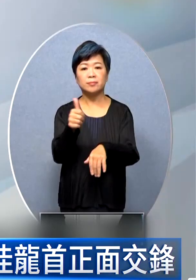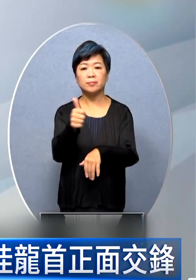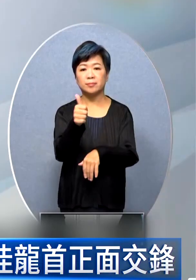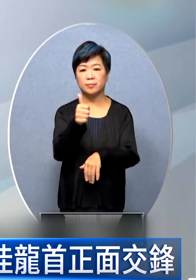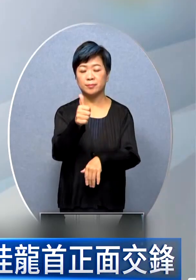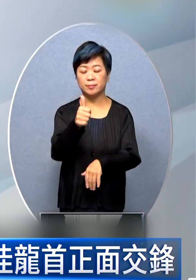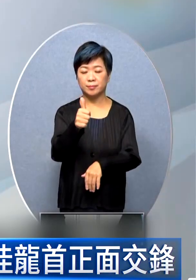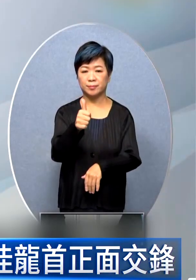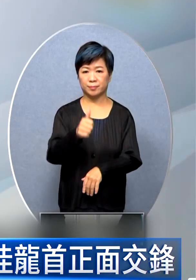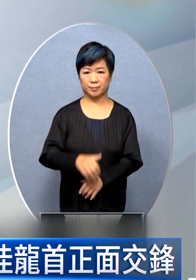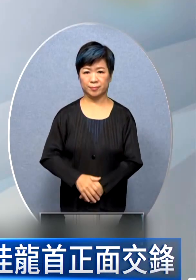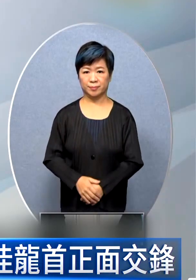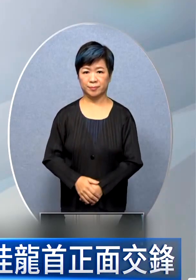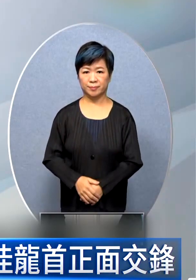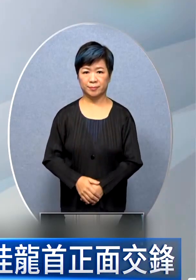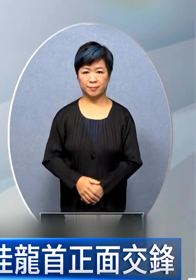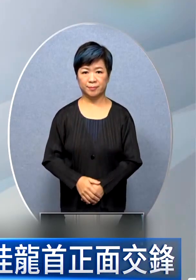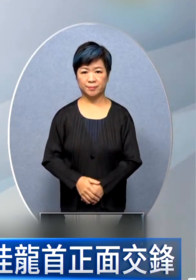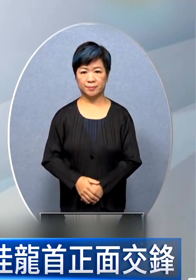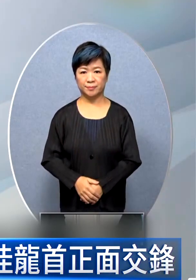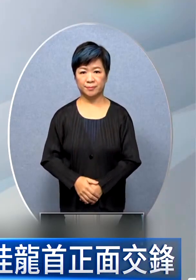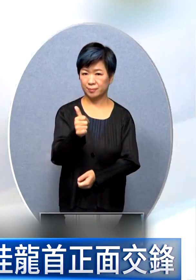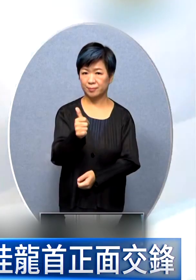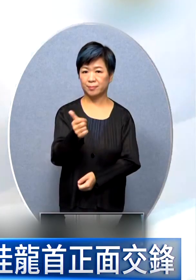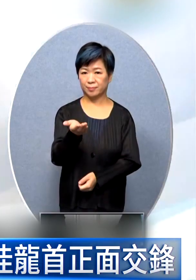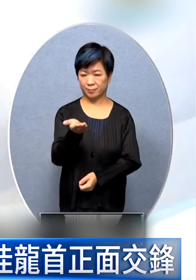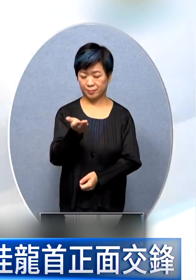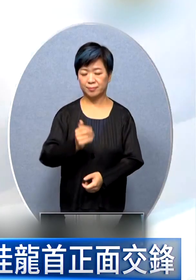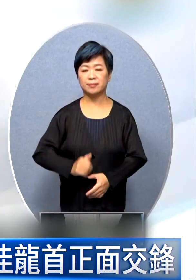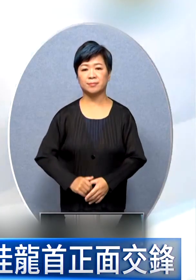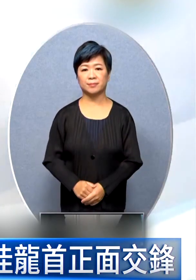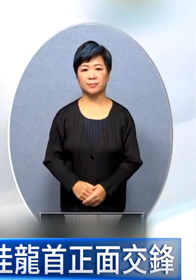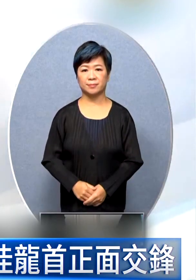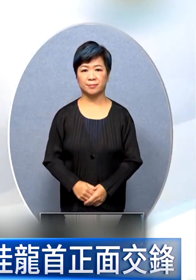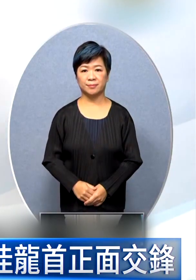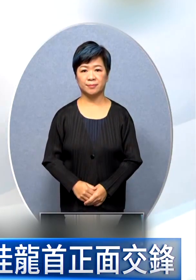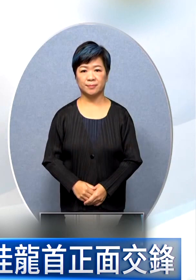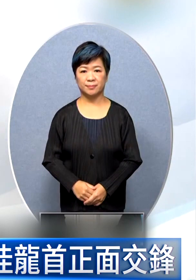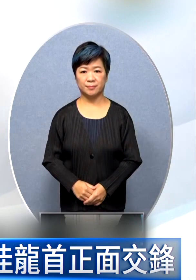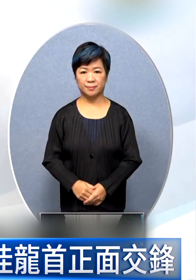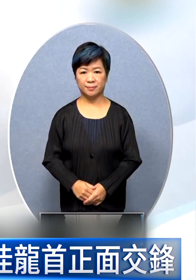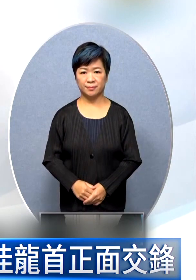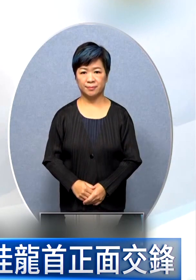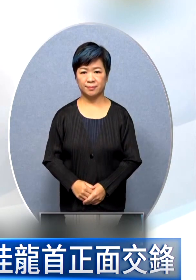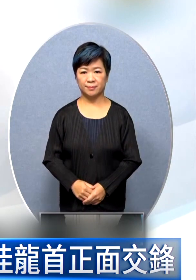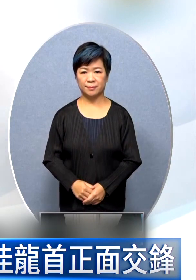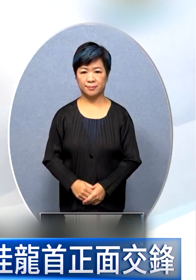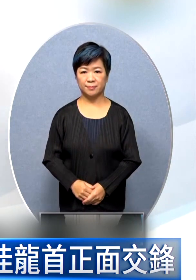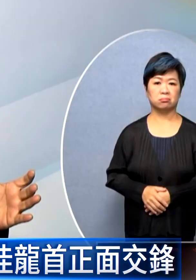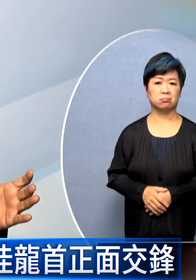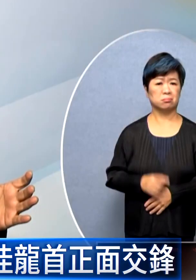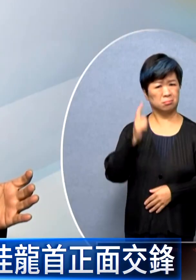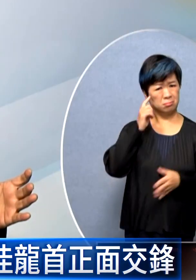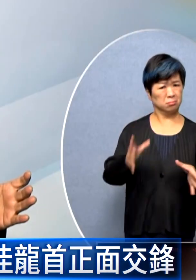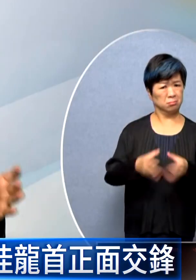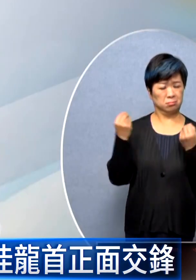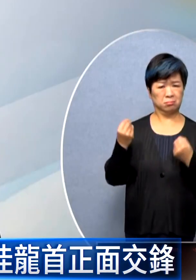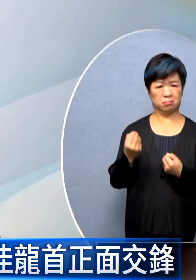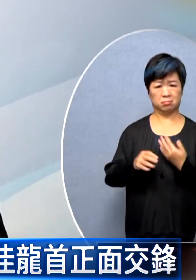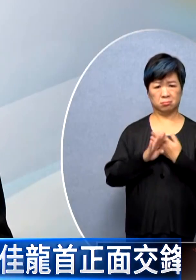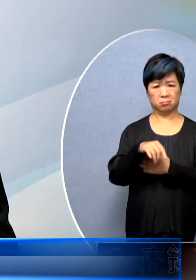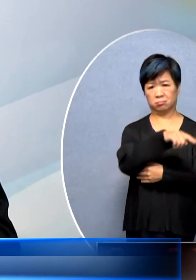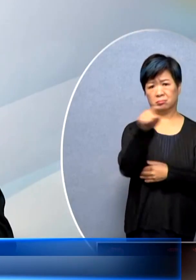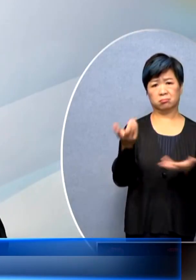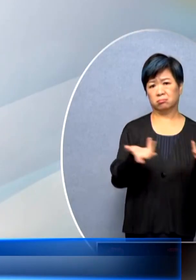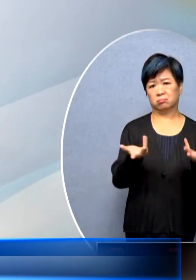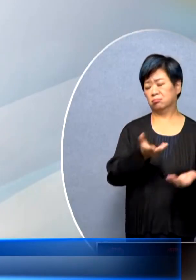首次同台对决，攻防重点当然聚焦在侯友宜若连任会不会落跑选总统。 我的人